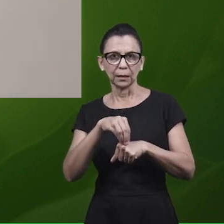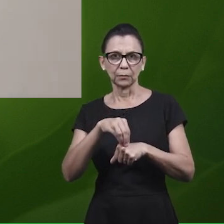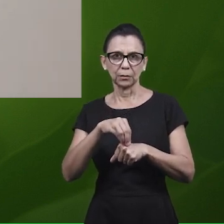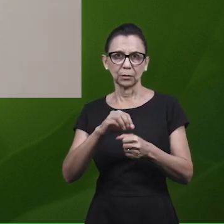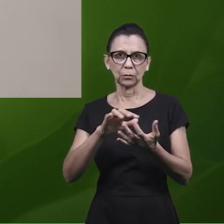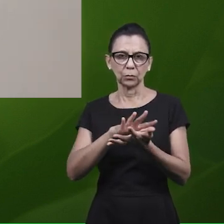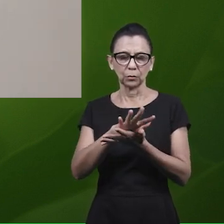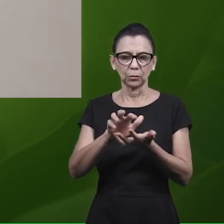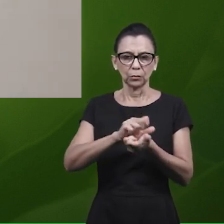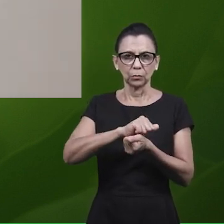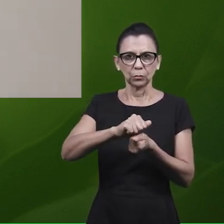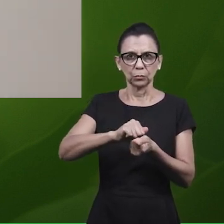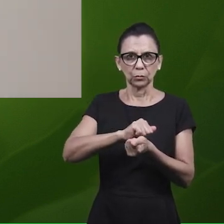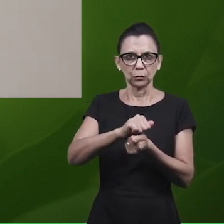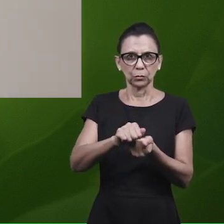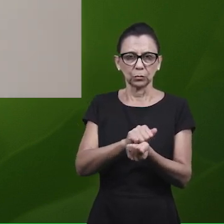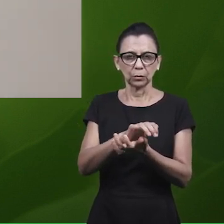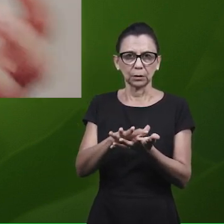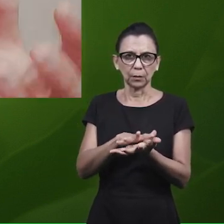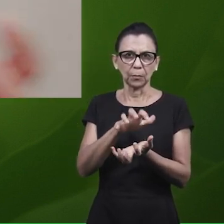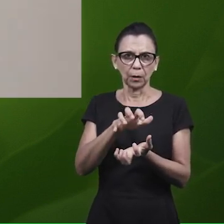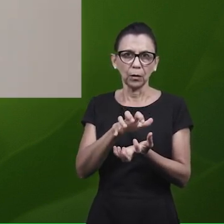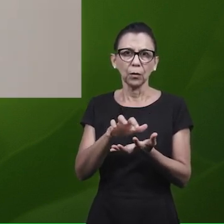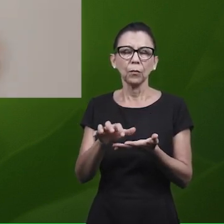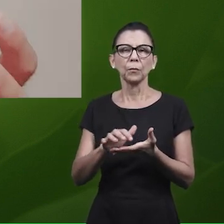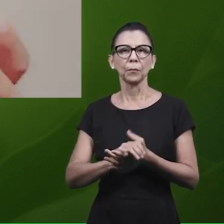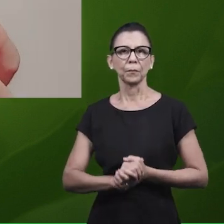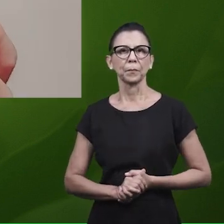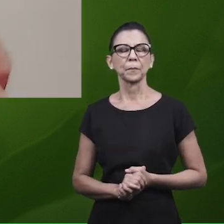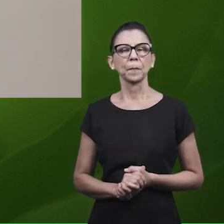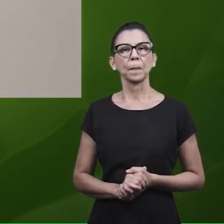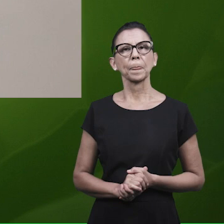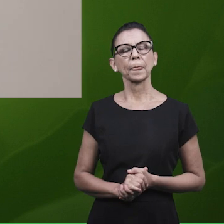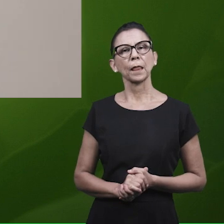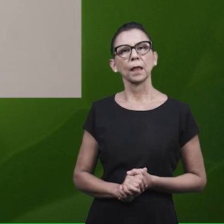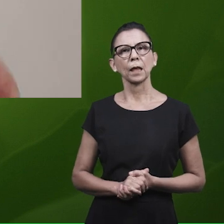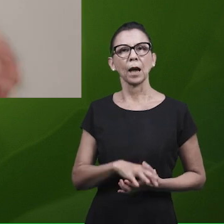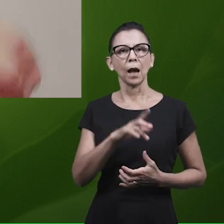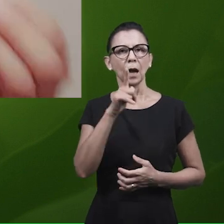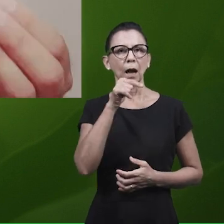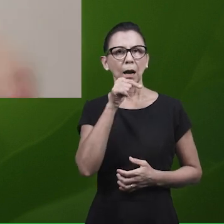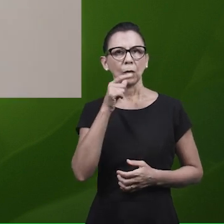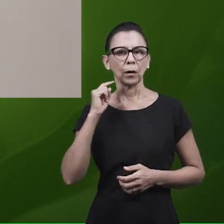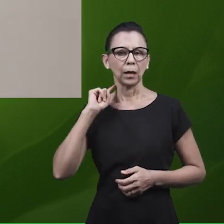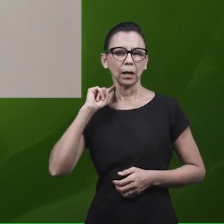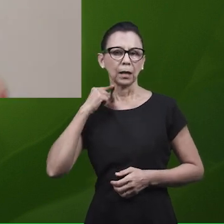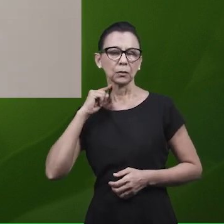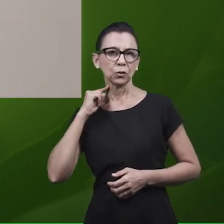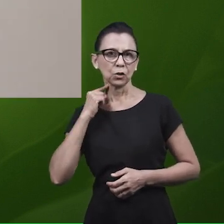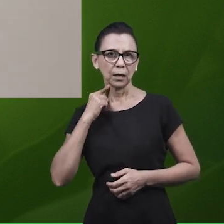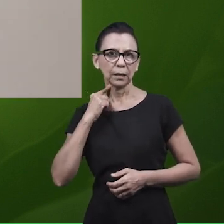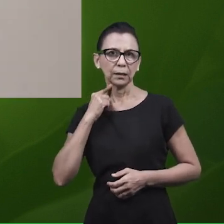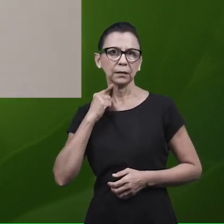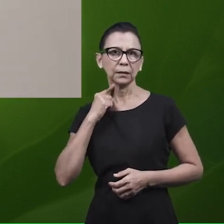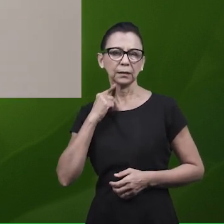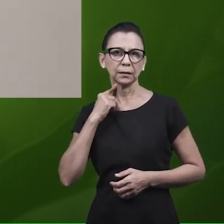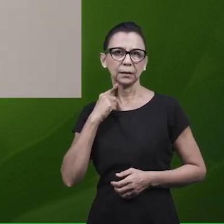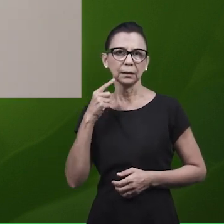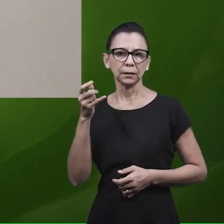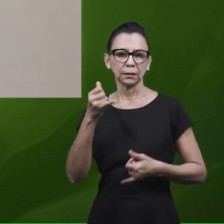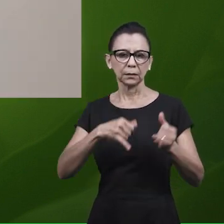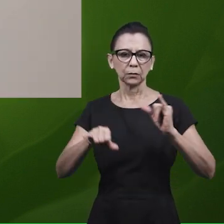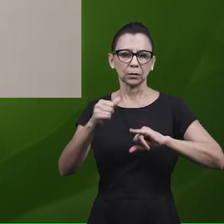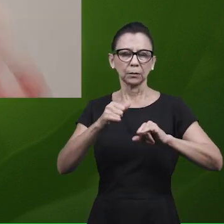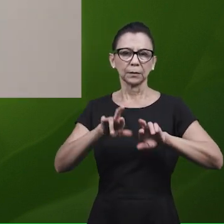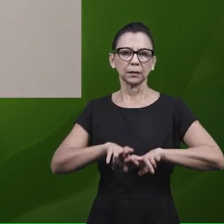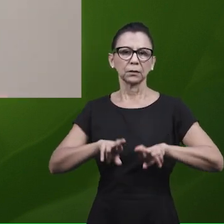permettre l'interaction de ces deux substances, c'est l'eau et la molécule de saleté, et dû à leurs